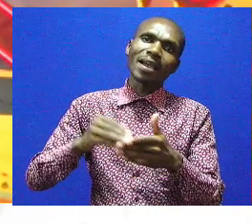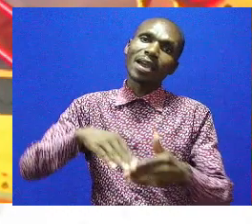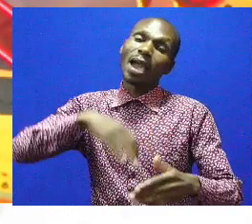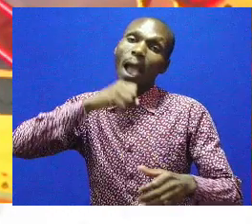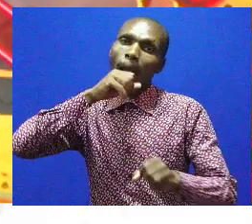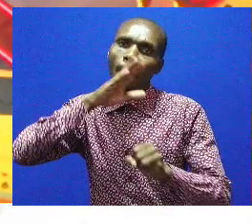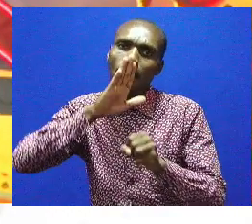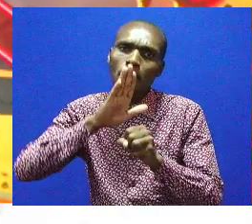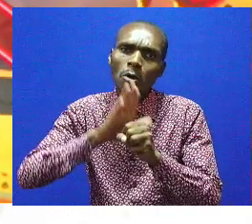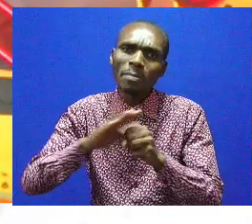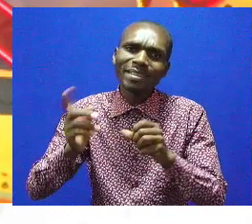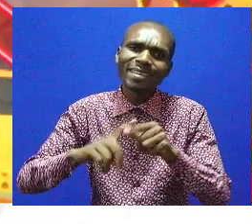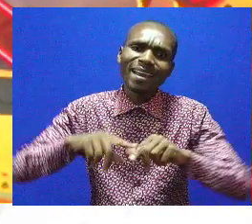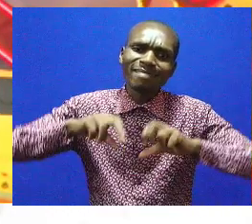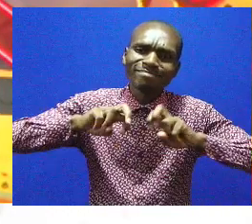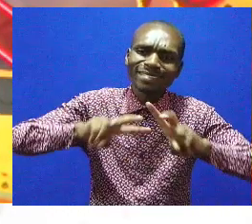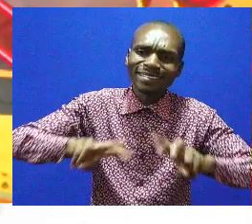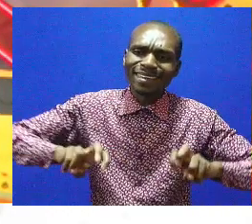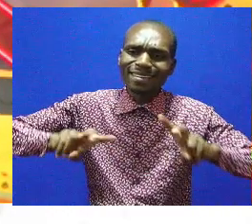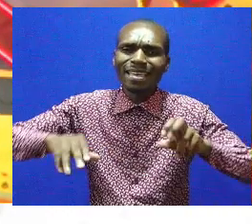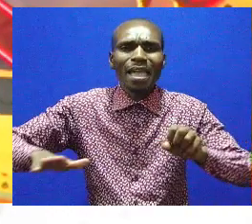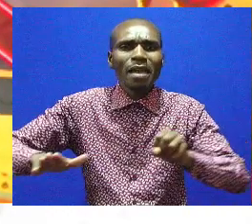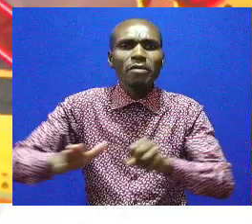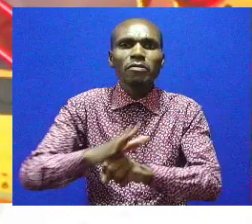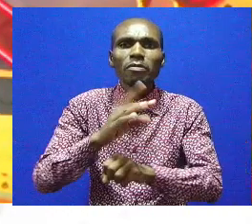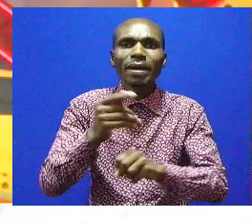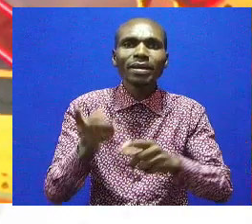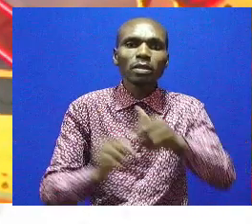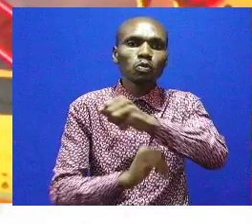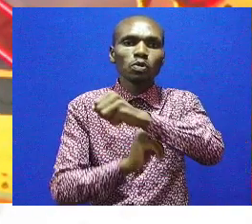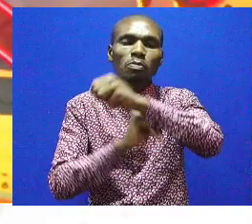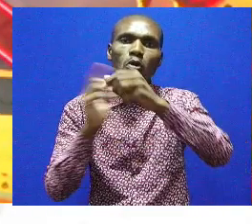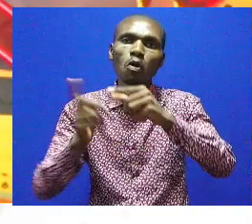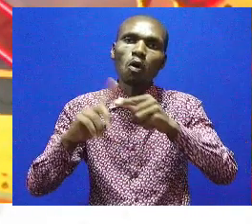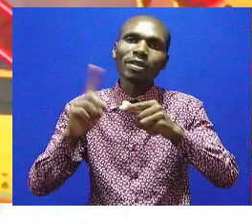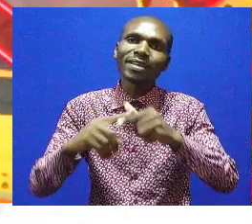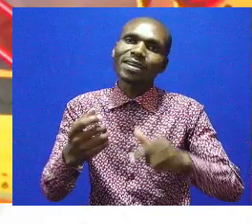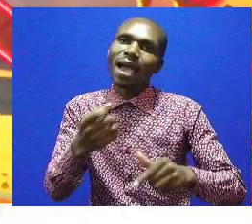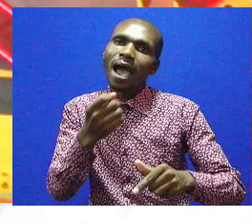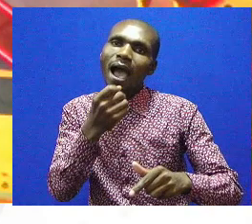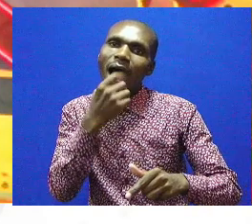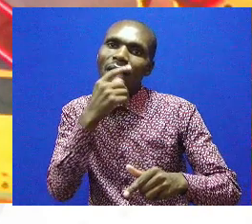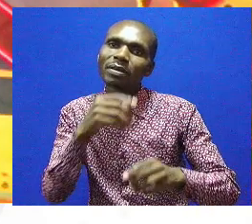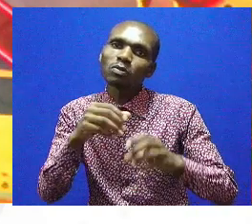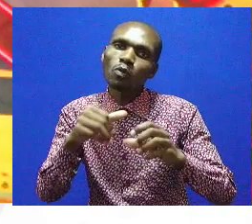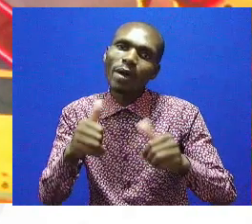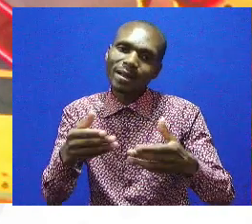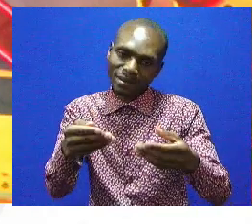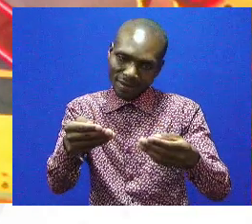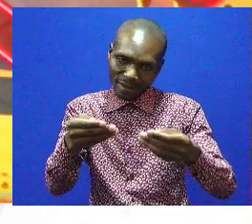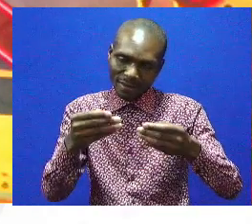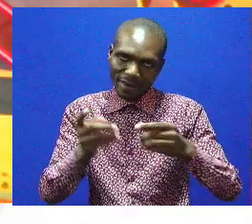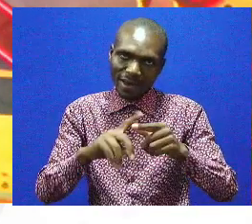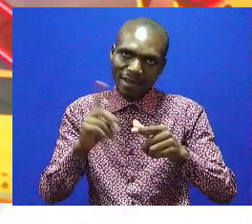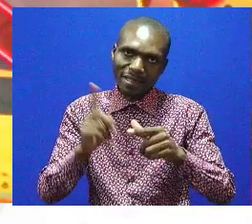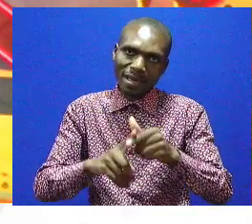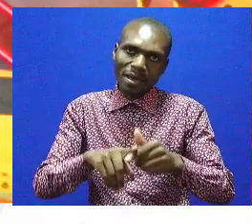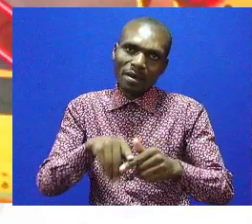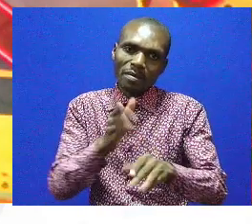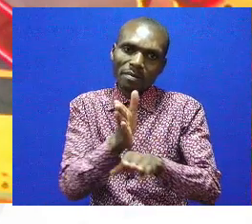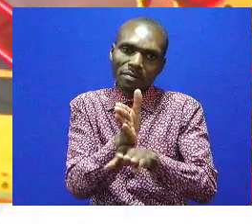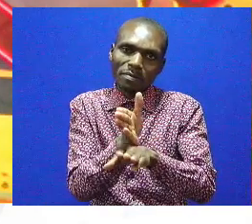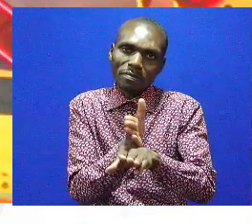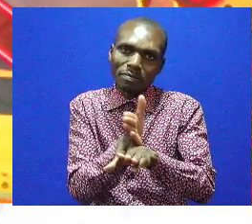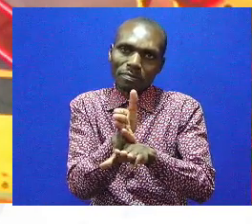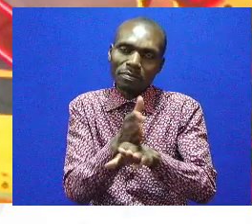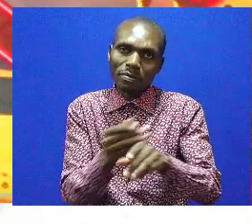kiabuna oligiri ebito kibira anyalte kobi komosira anyalte kobaga konyora obubwenia obuikera nugati yabo komanwa a seligo triae